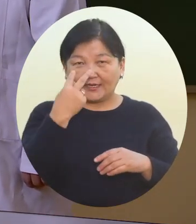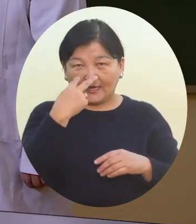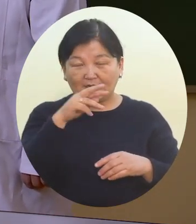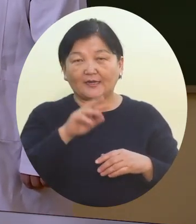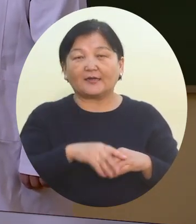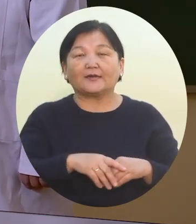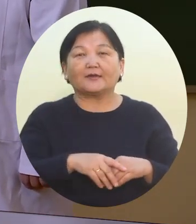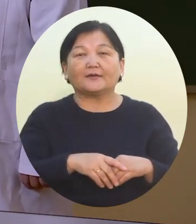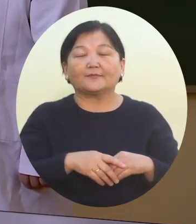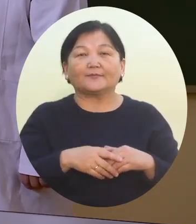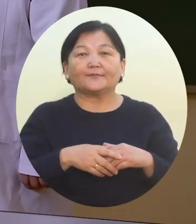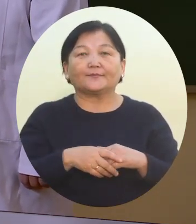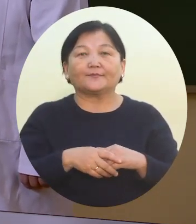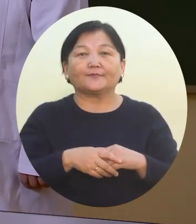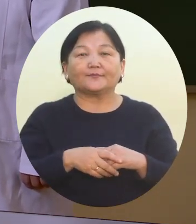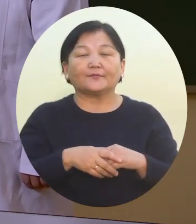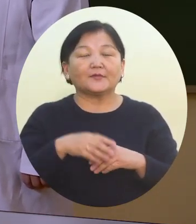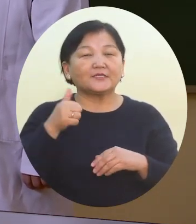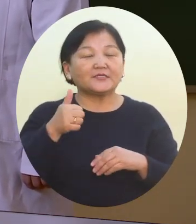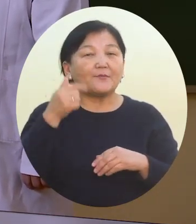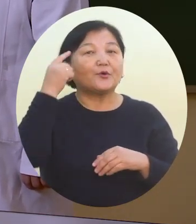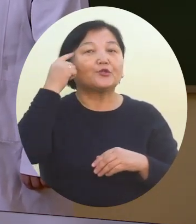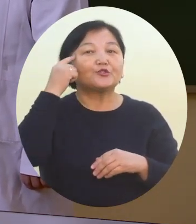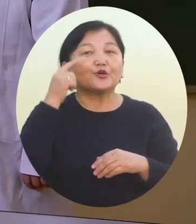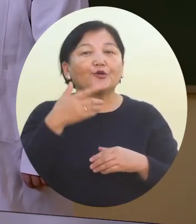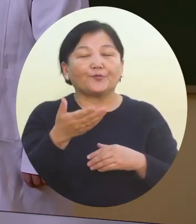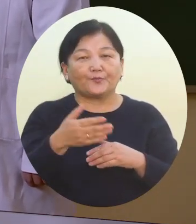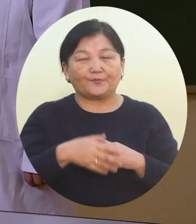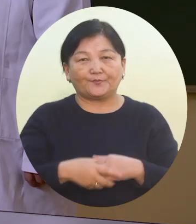хамаардаг болохыг бүгдээрээ сайтар бодцгоё.